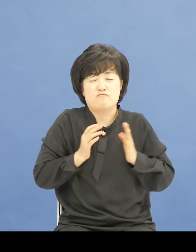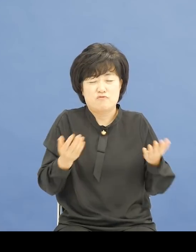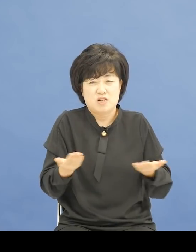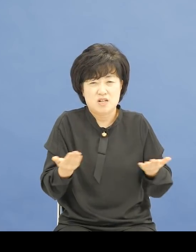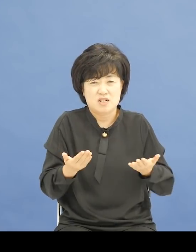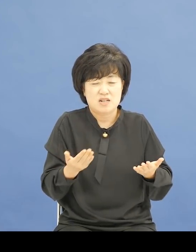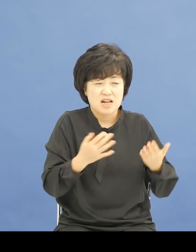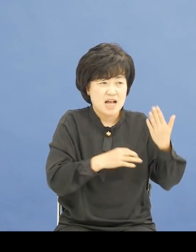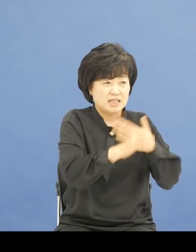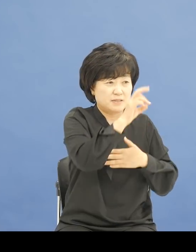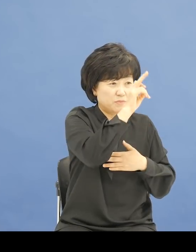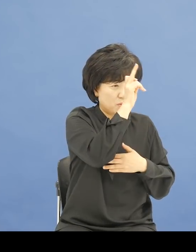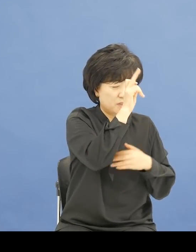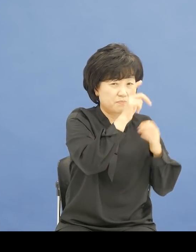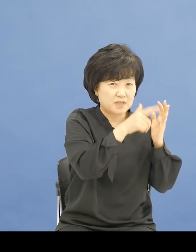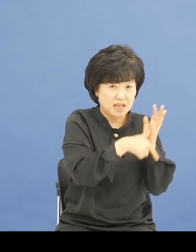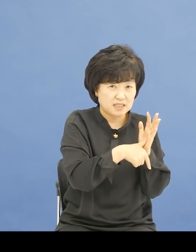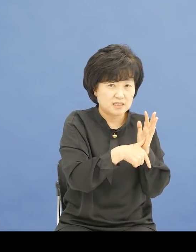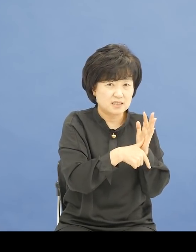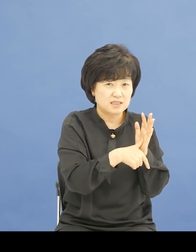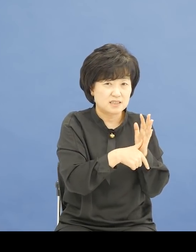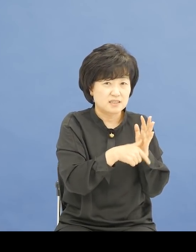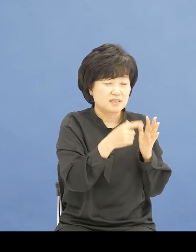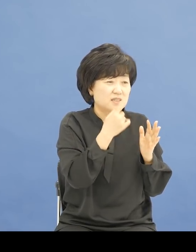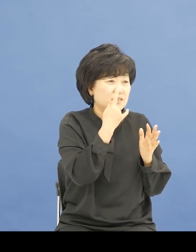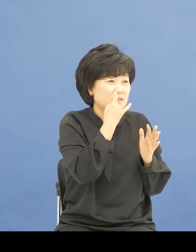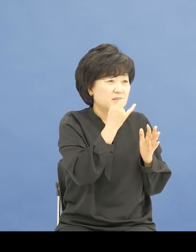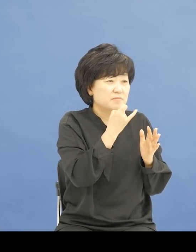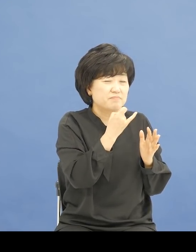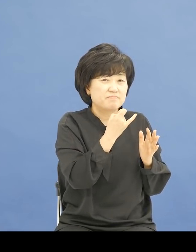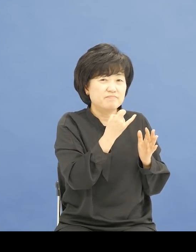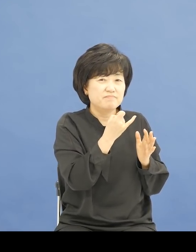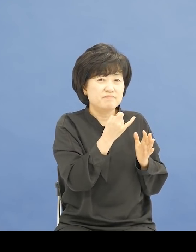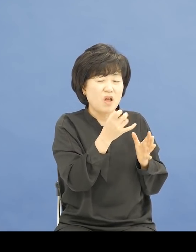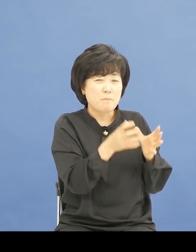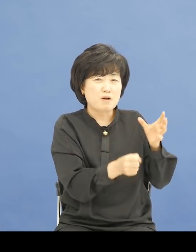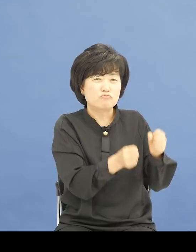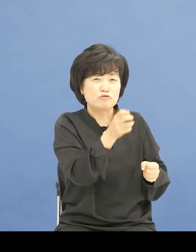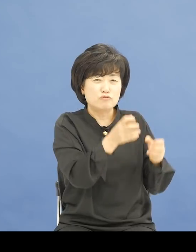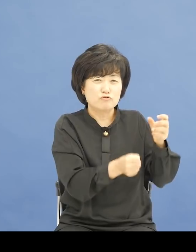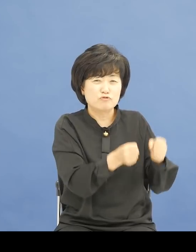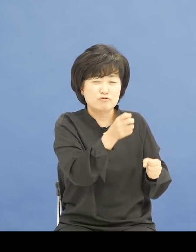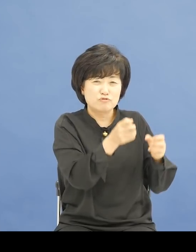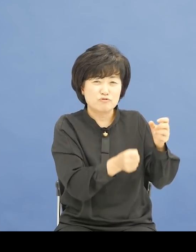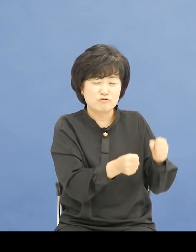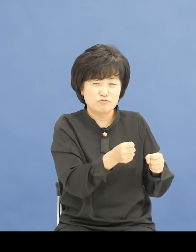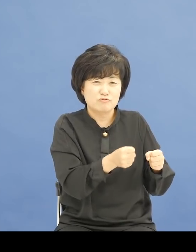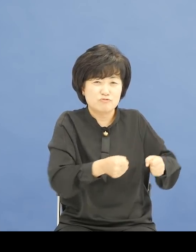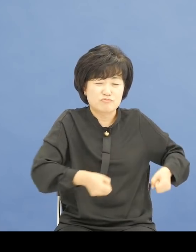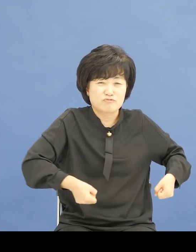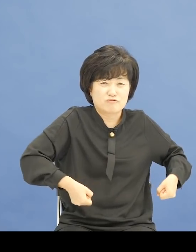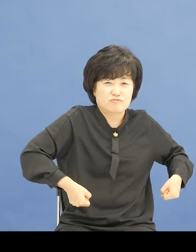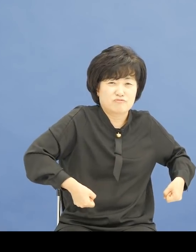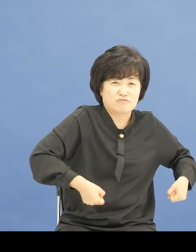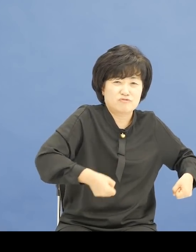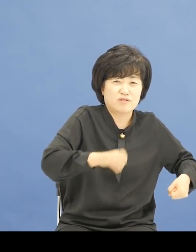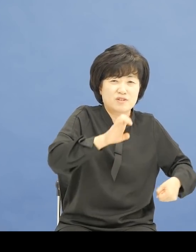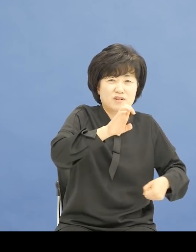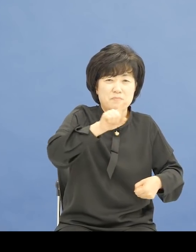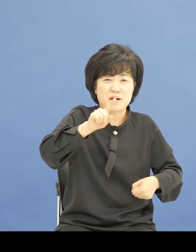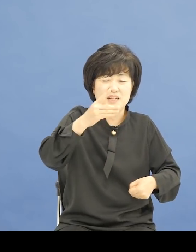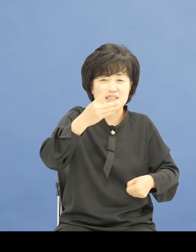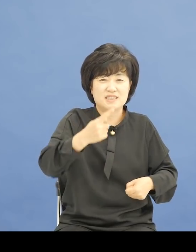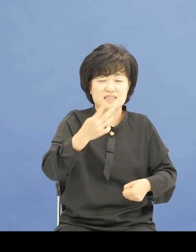네. 아침 점심 때는 이제 어머니가 우유 끄는 파트라슈 이제 플란다스에게 네, 나온 네. 어머니